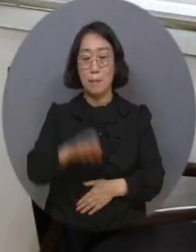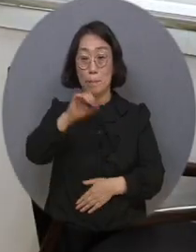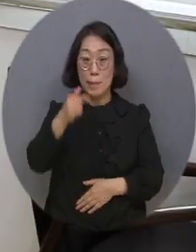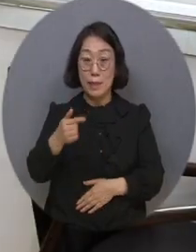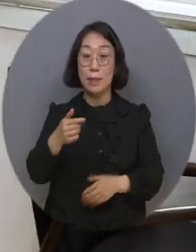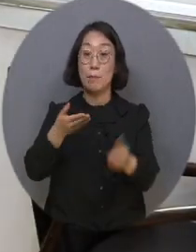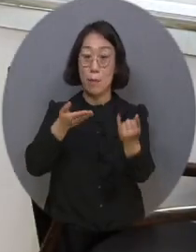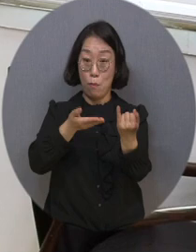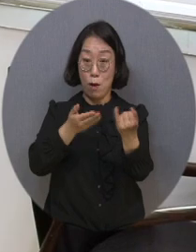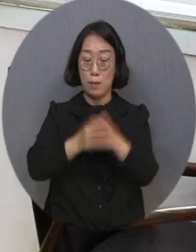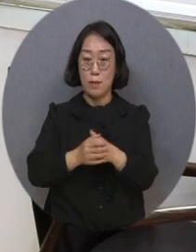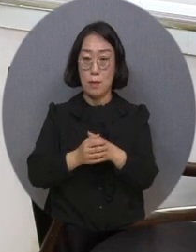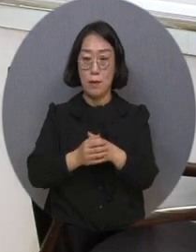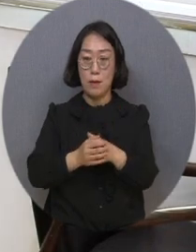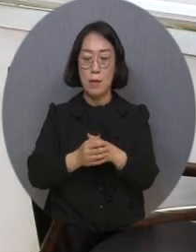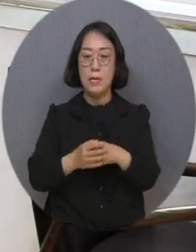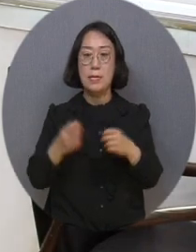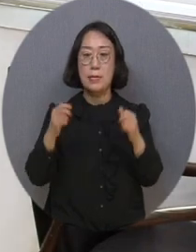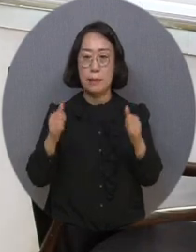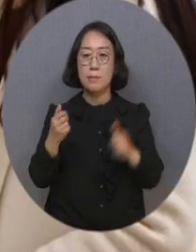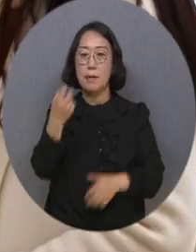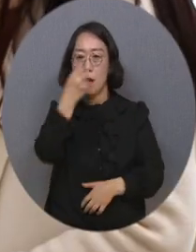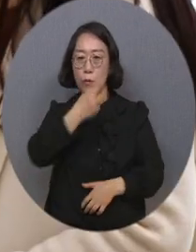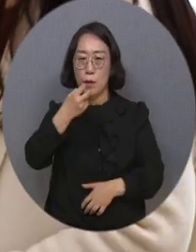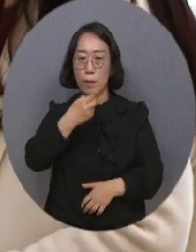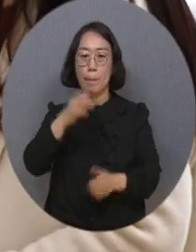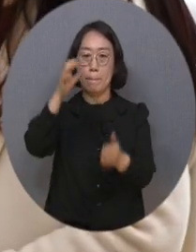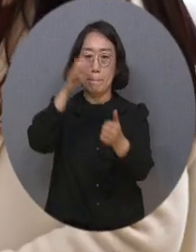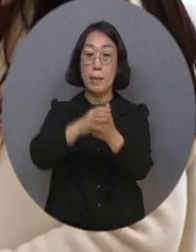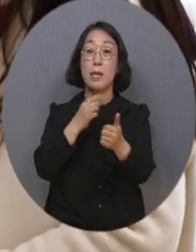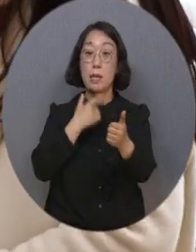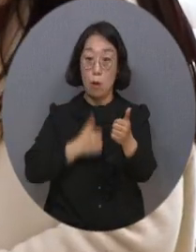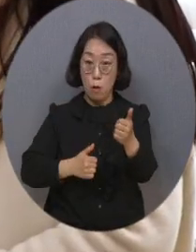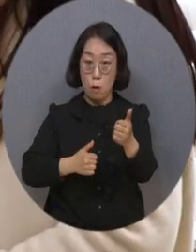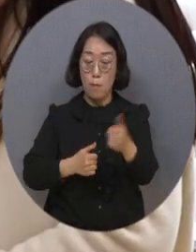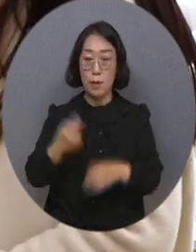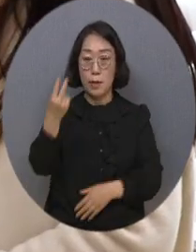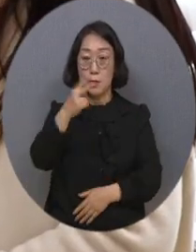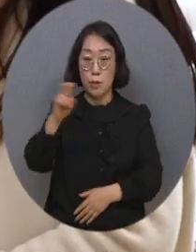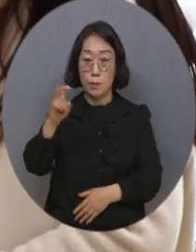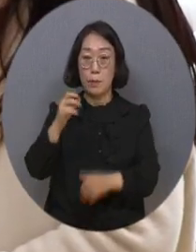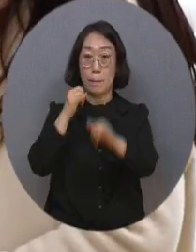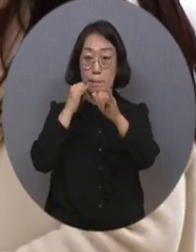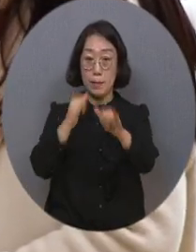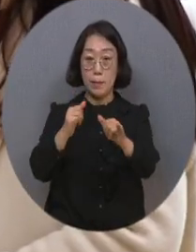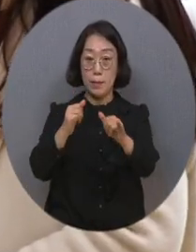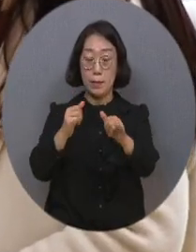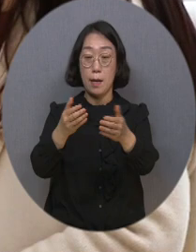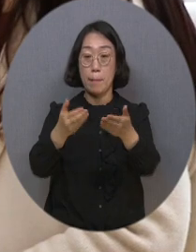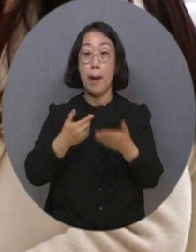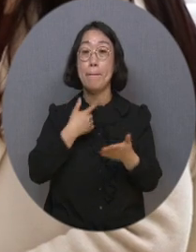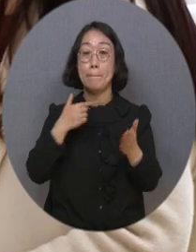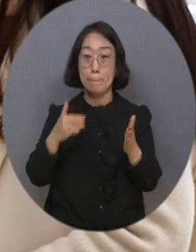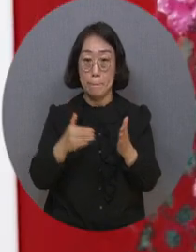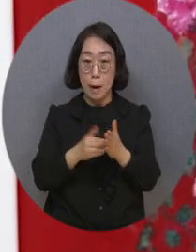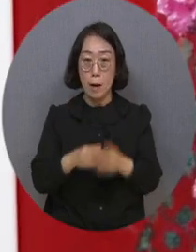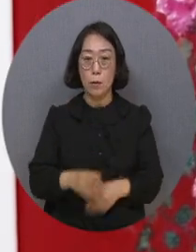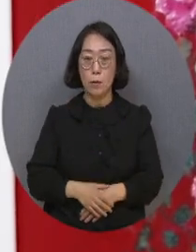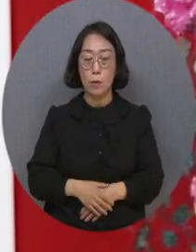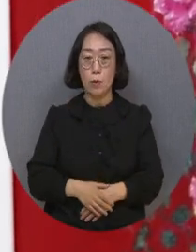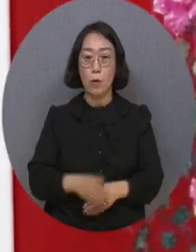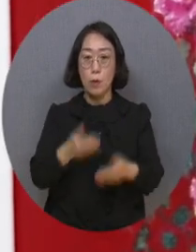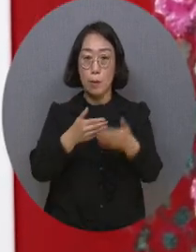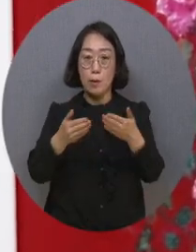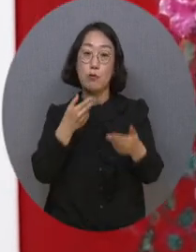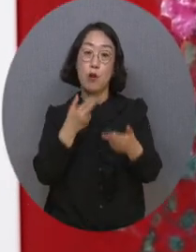민명화 작가는 대한민국 미술대전 심사위원으로 2022년 대한민국 미술인상 정예작가상을 수상한 바 있으며